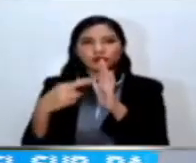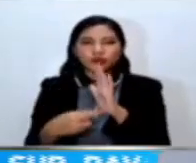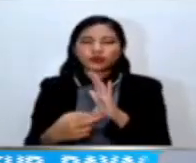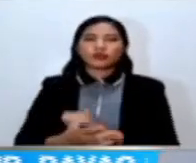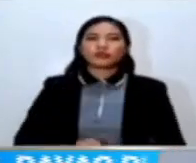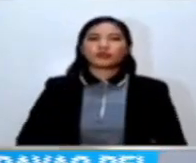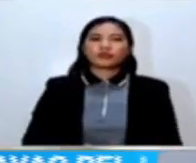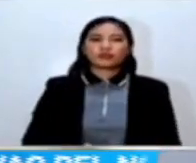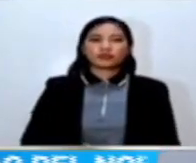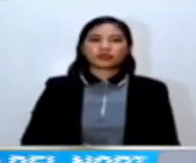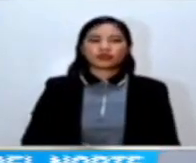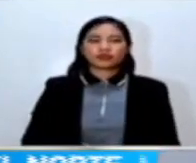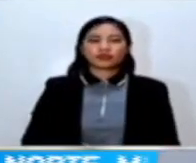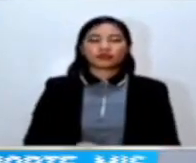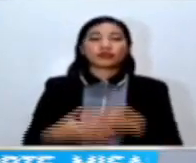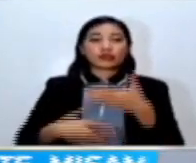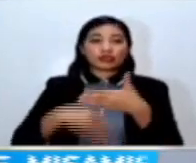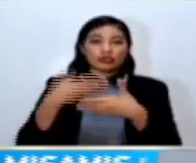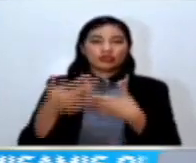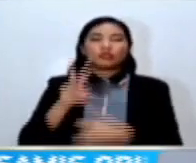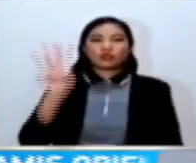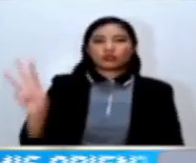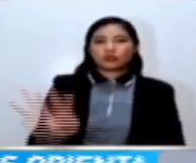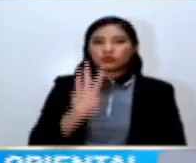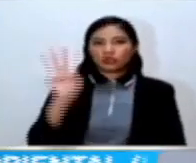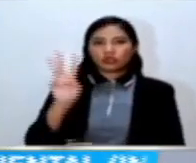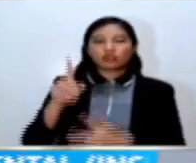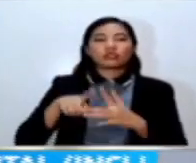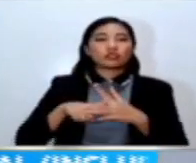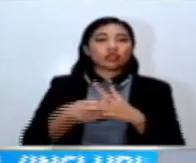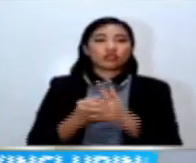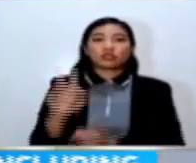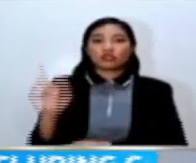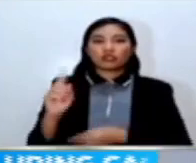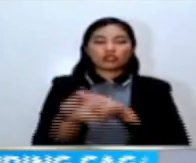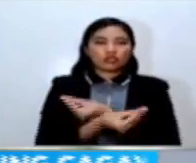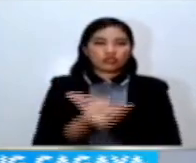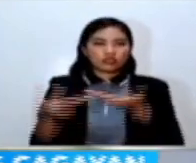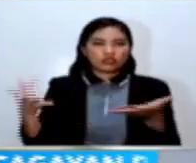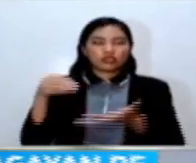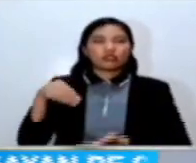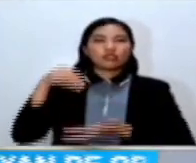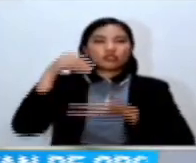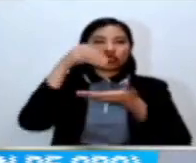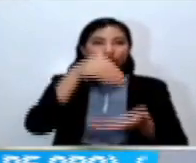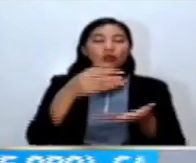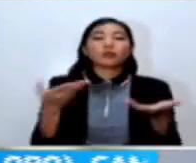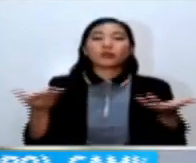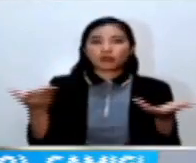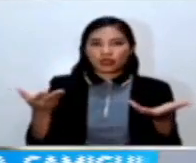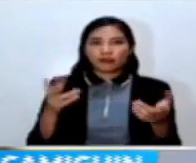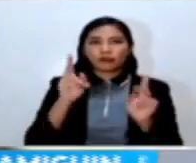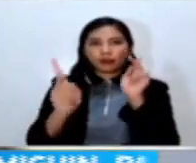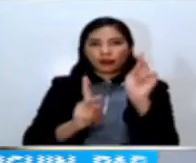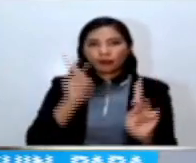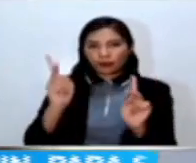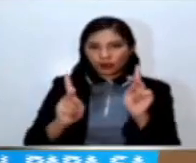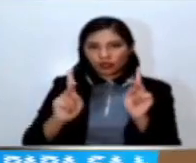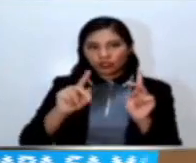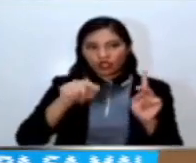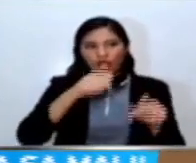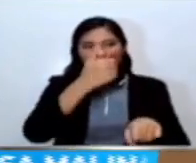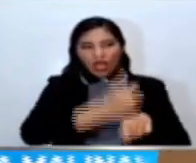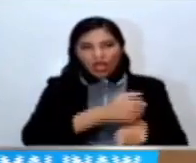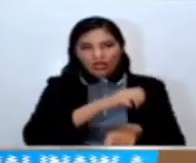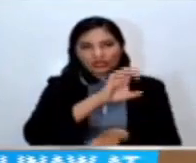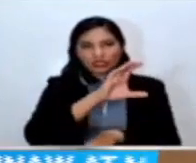Sa Miyerkules na katakdang simulan, ang pamimigay ng ayuda sa mga apektado ng panibagong enhanced community quarantine sa Metro Manila. Sa panayam po ng unang hirit